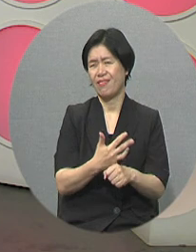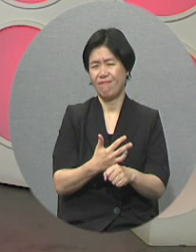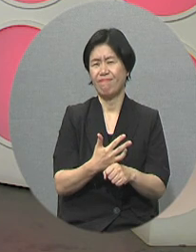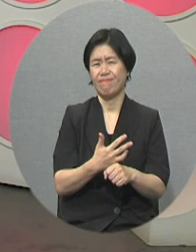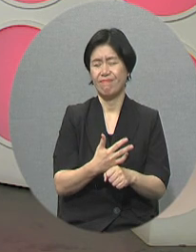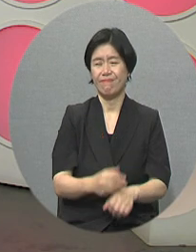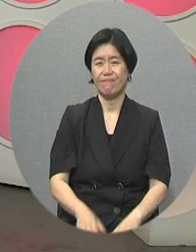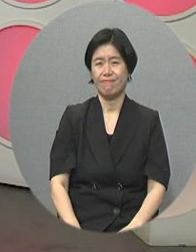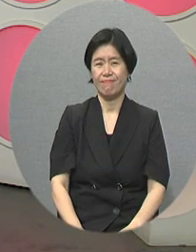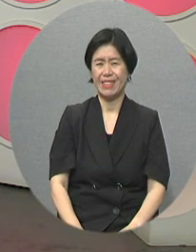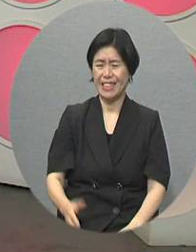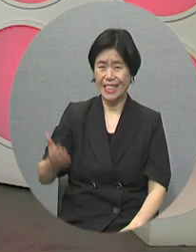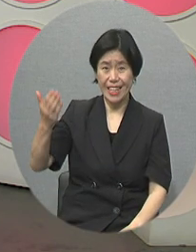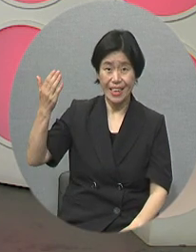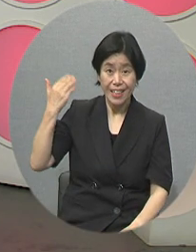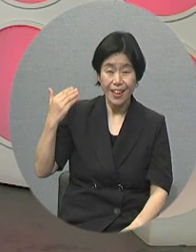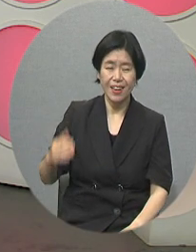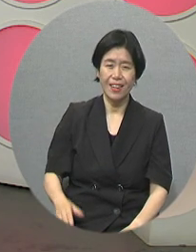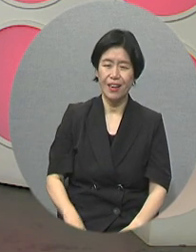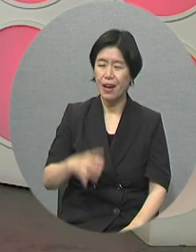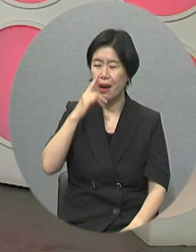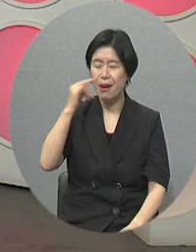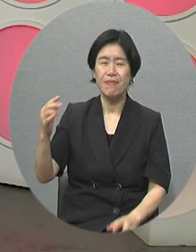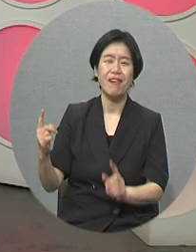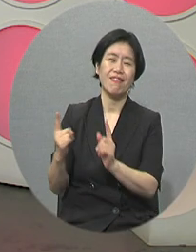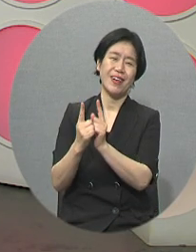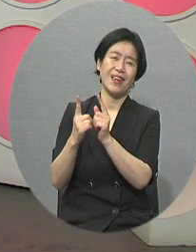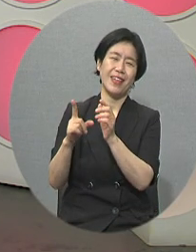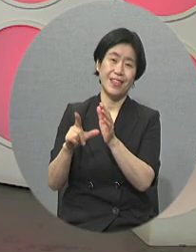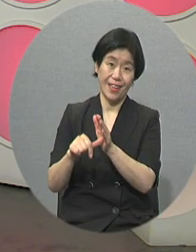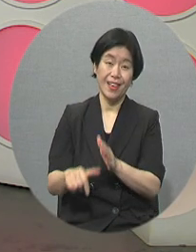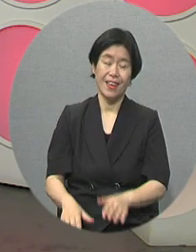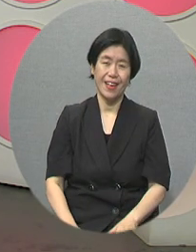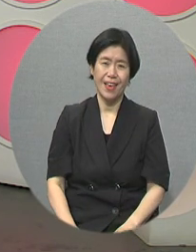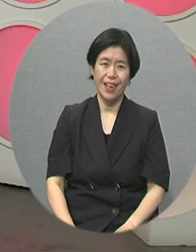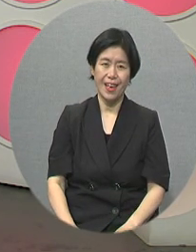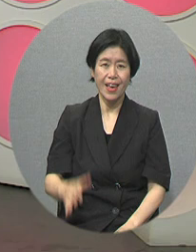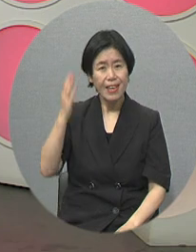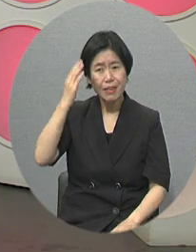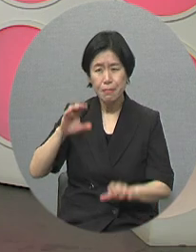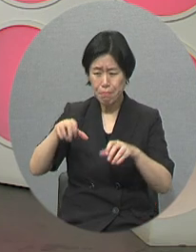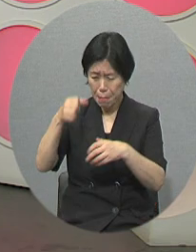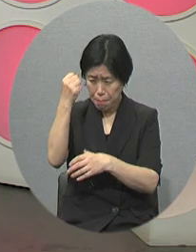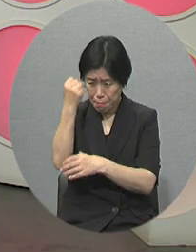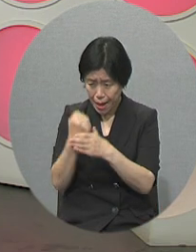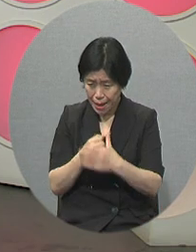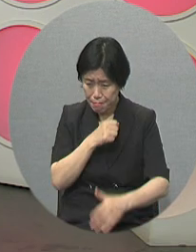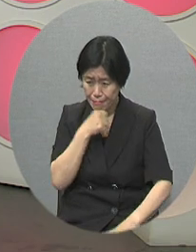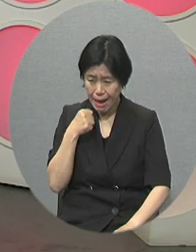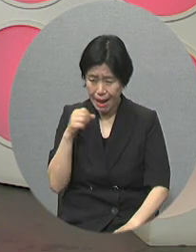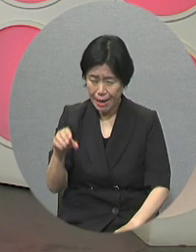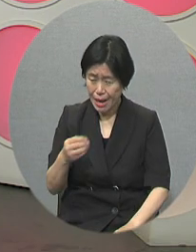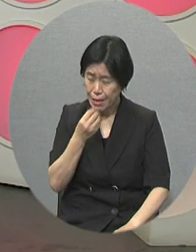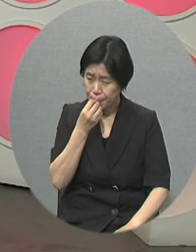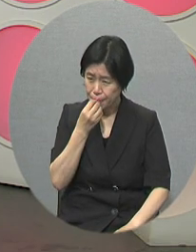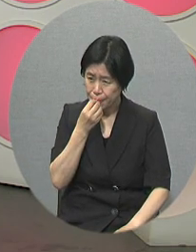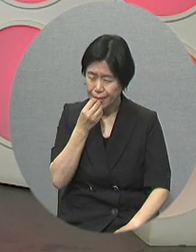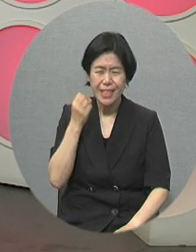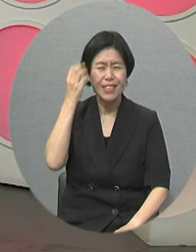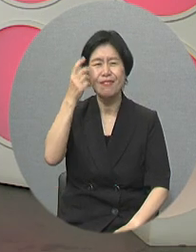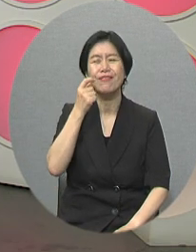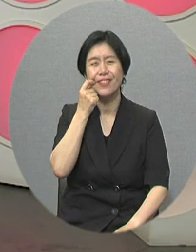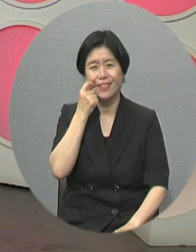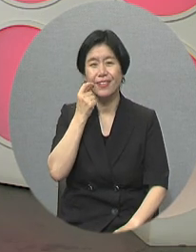가득했던 엄마의 정이 담긴 상한 김밥의 맛을 결코 잊을 수가